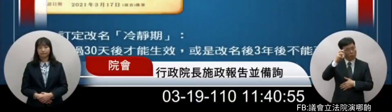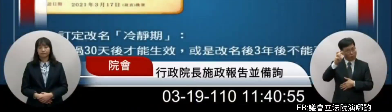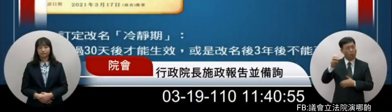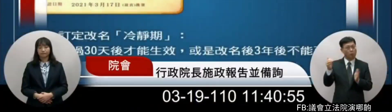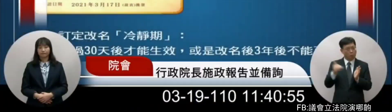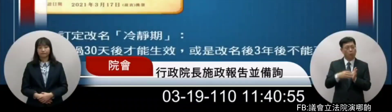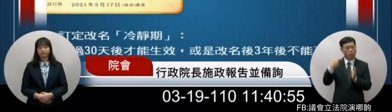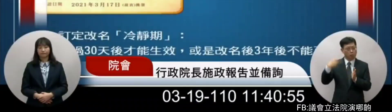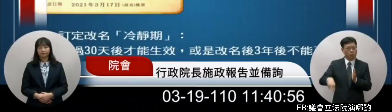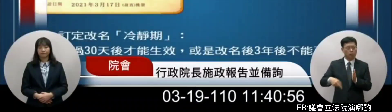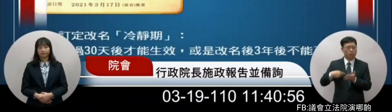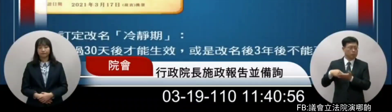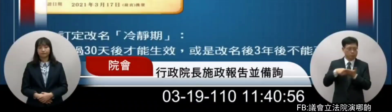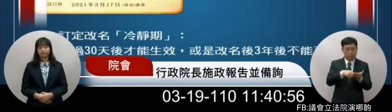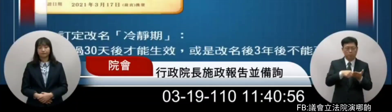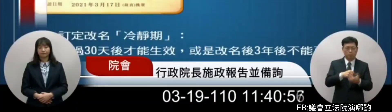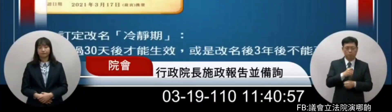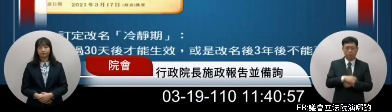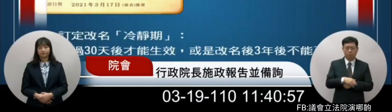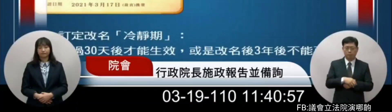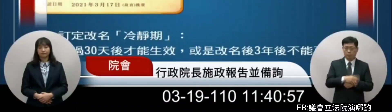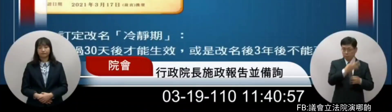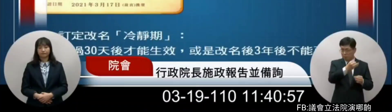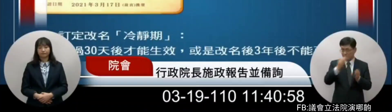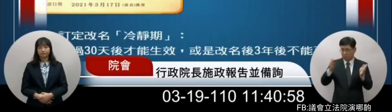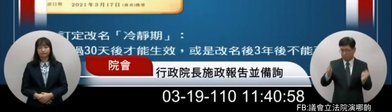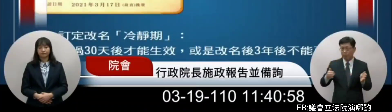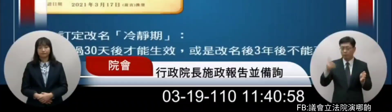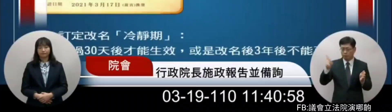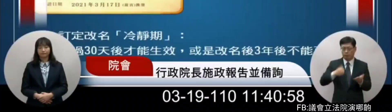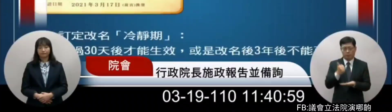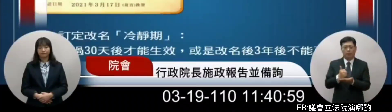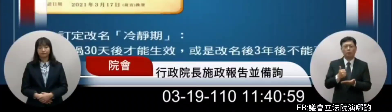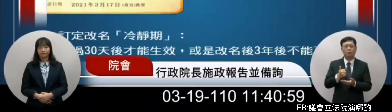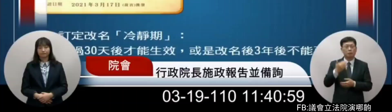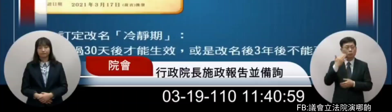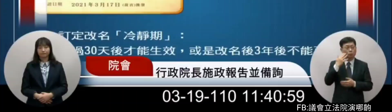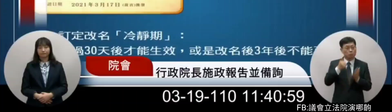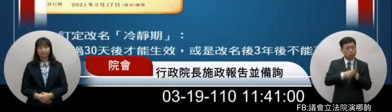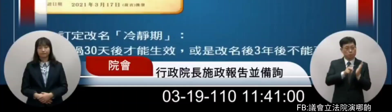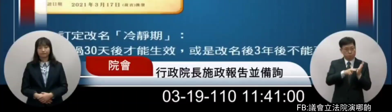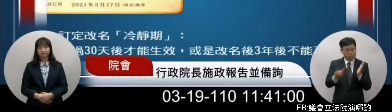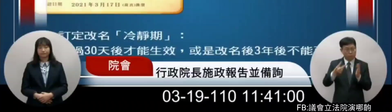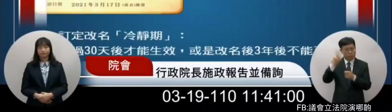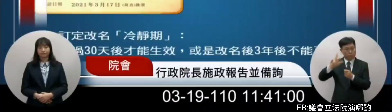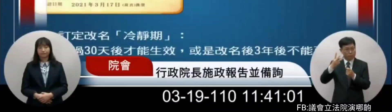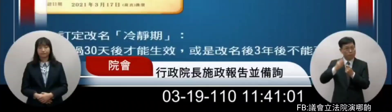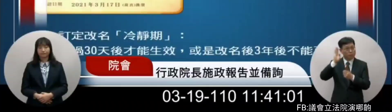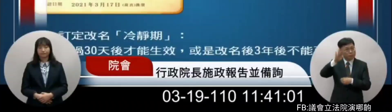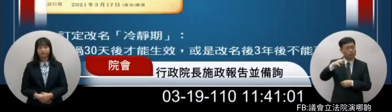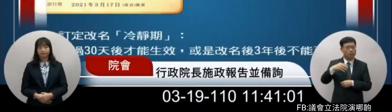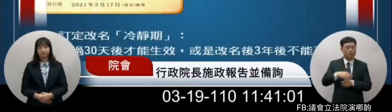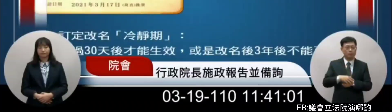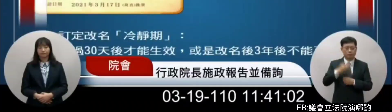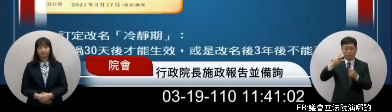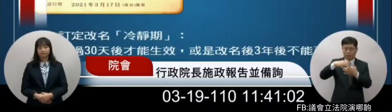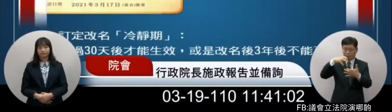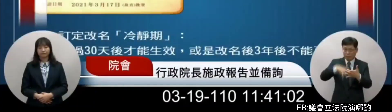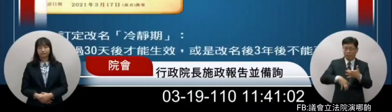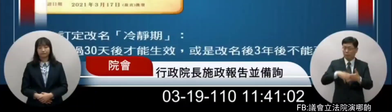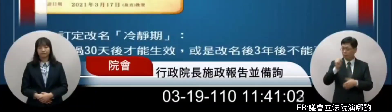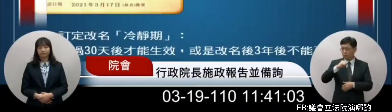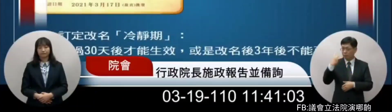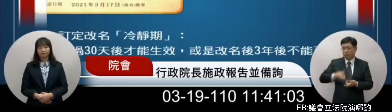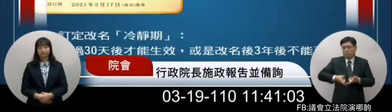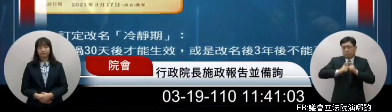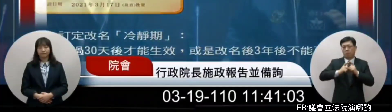你再来申请，来让它生效，或者改名3年以后，3年以内是不